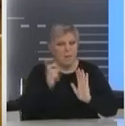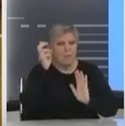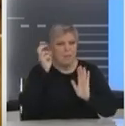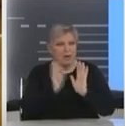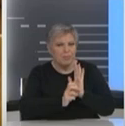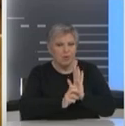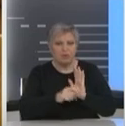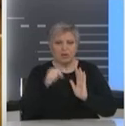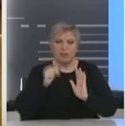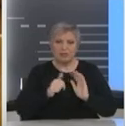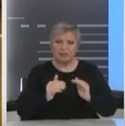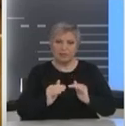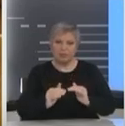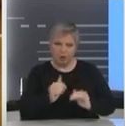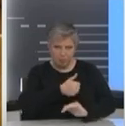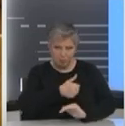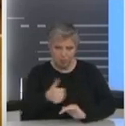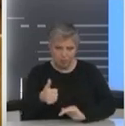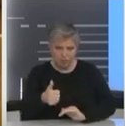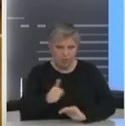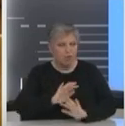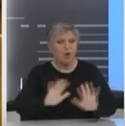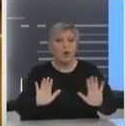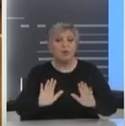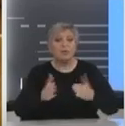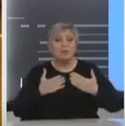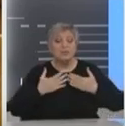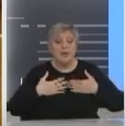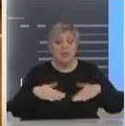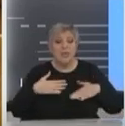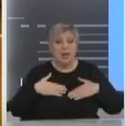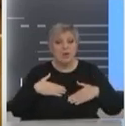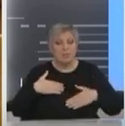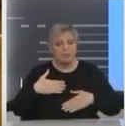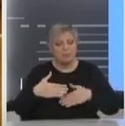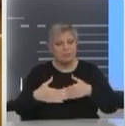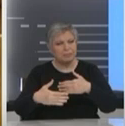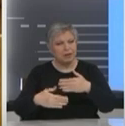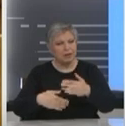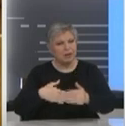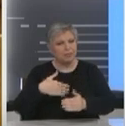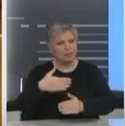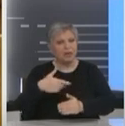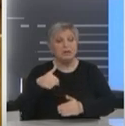Αλλά έχουμε και όραμα η Ελλάδα σιγά σιγά να γίνει ένα σύγχρονο ευρωπαϊκό κράτος